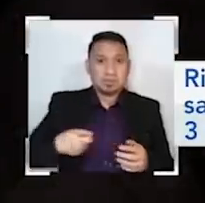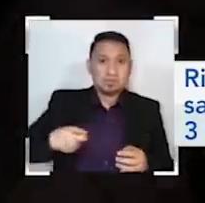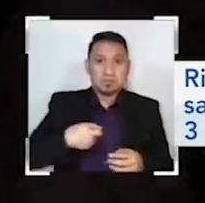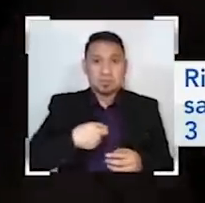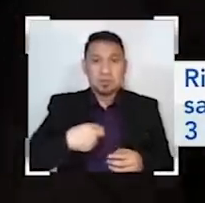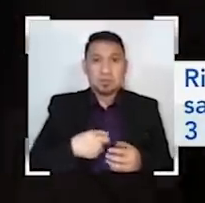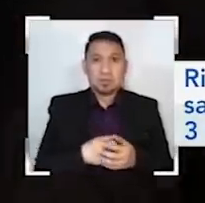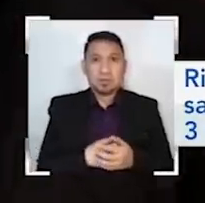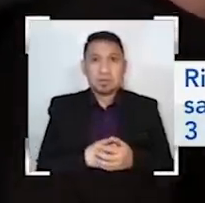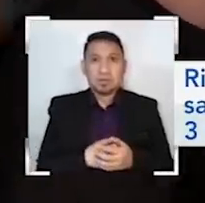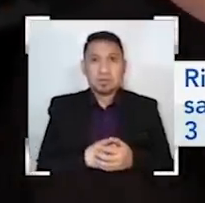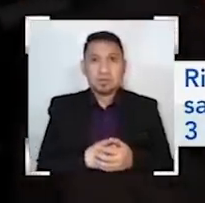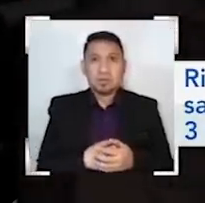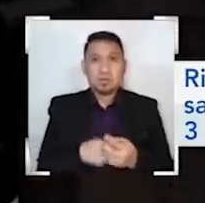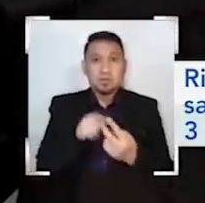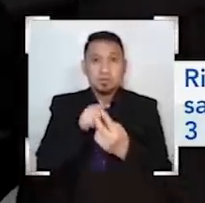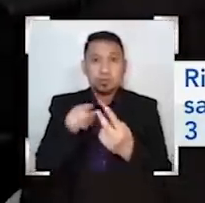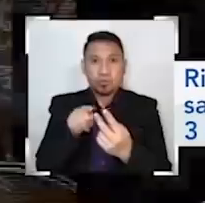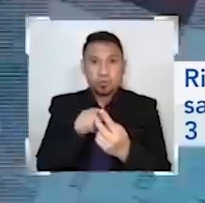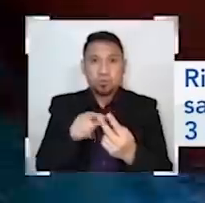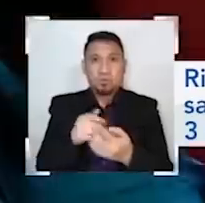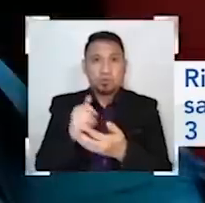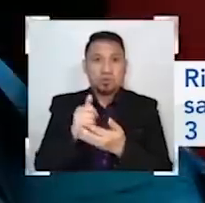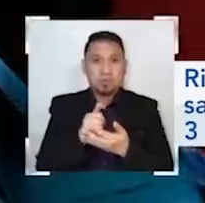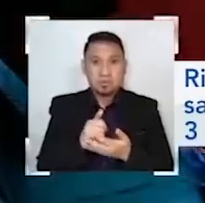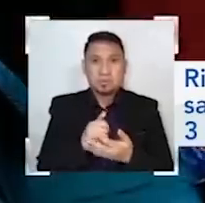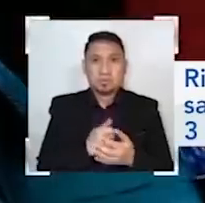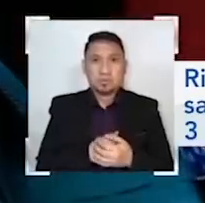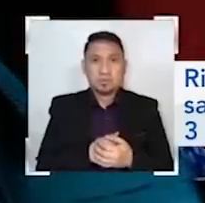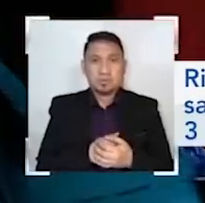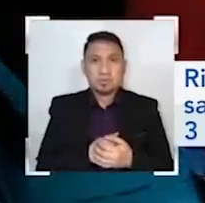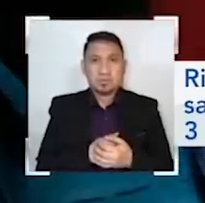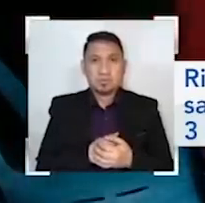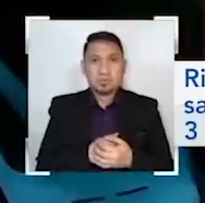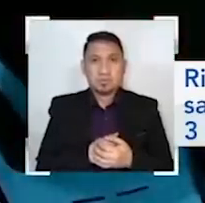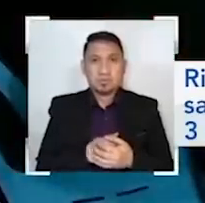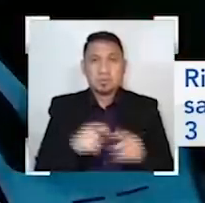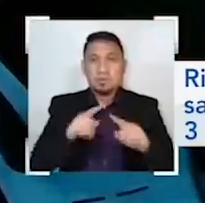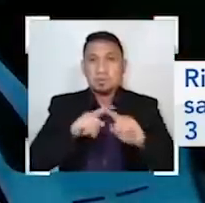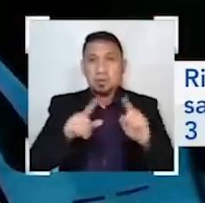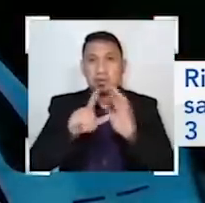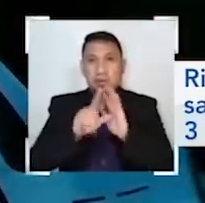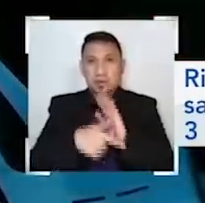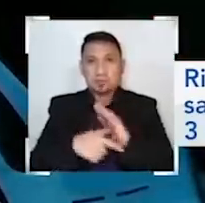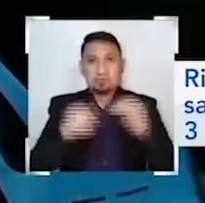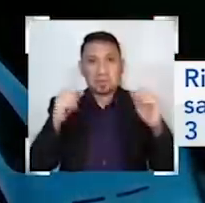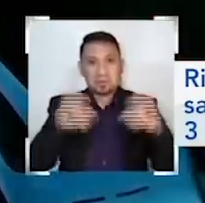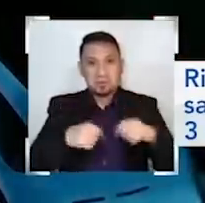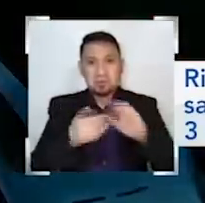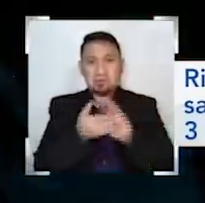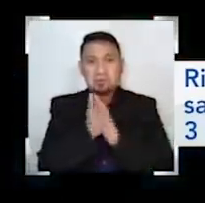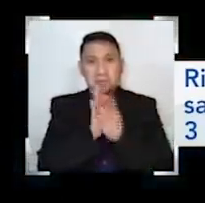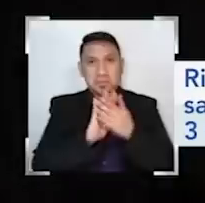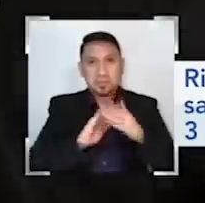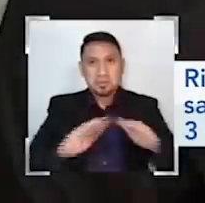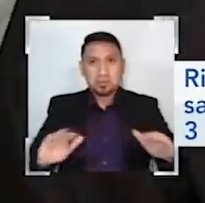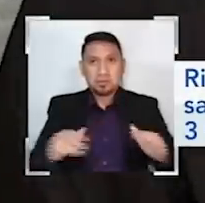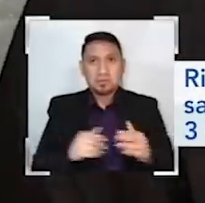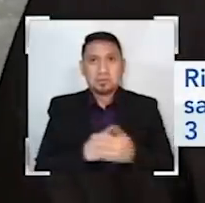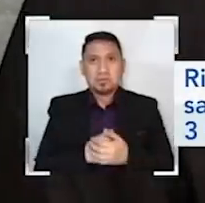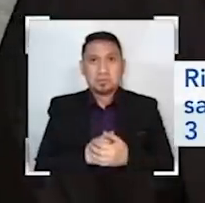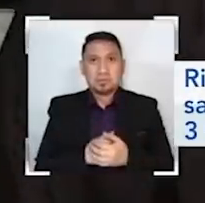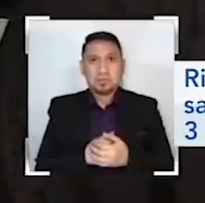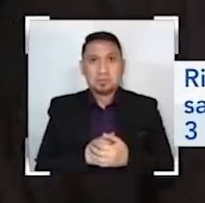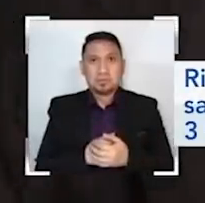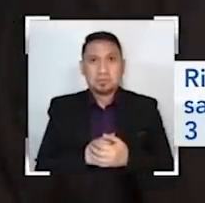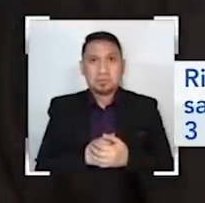Tapos itong 2, tumulong pa, imbis na umawat. Nagkamayan din naman sila kalaunan at nagkaaregluhan sa danyos. Alam kong